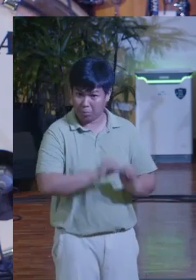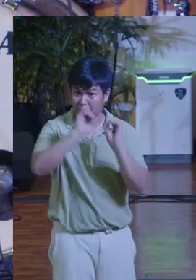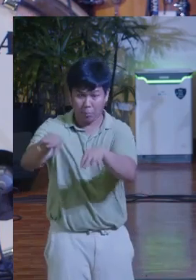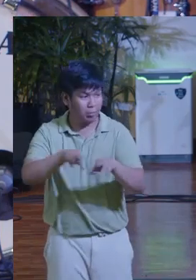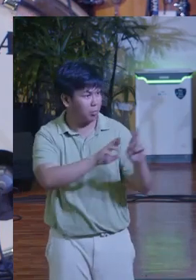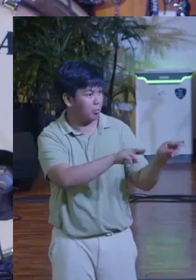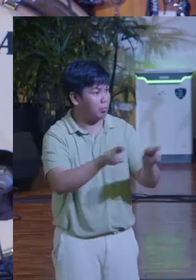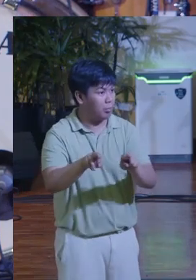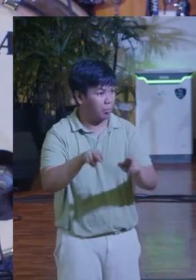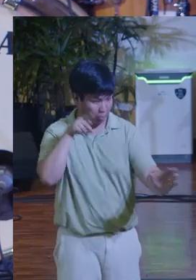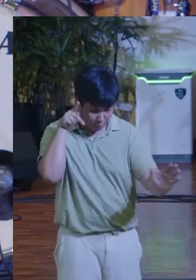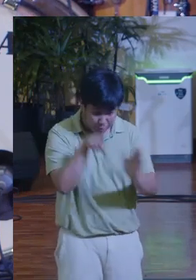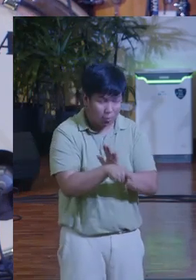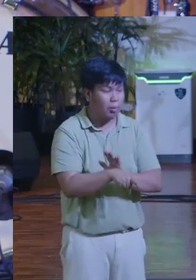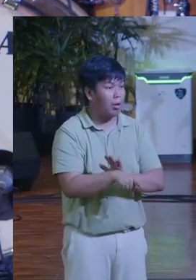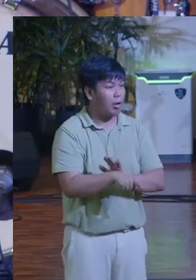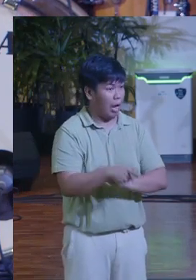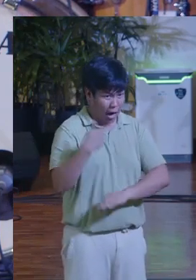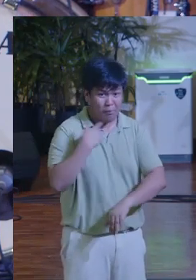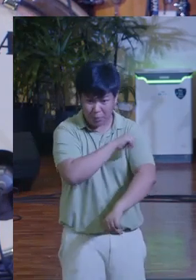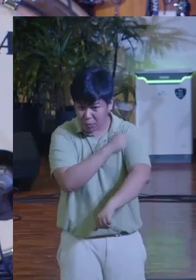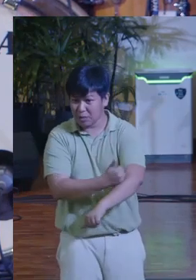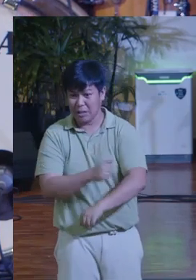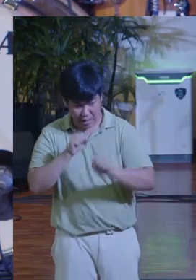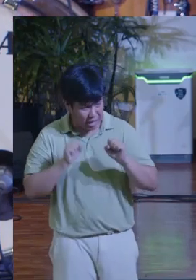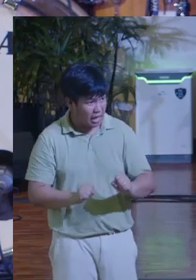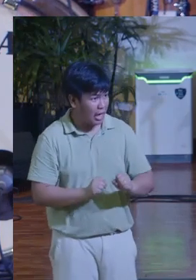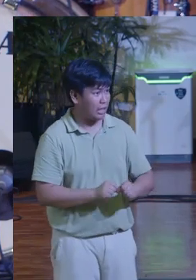ilulubog? Kanya bang papatayin? Kanya bang i-report?